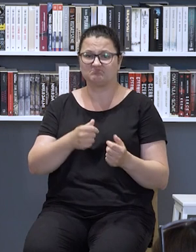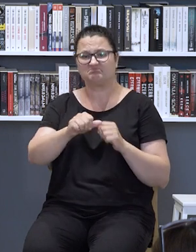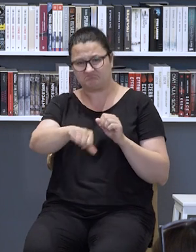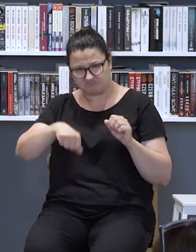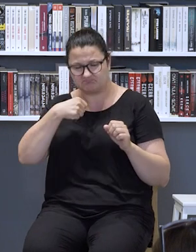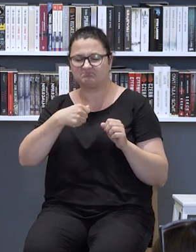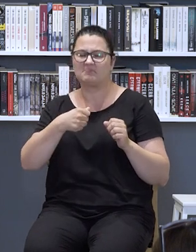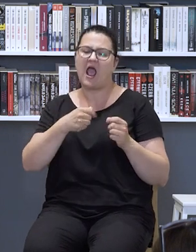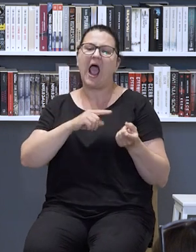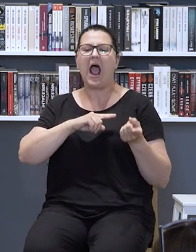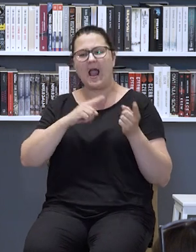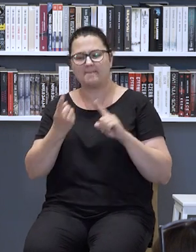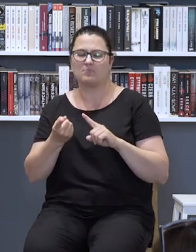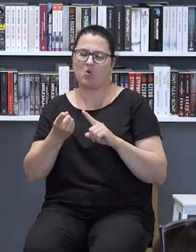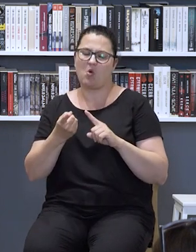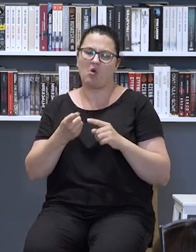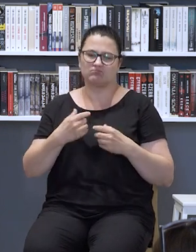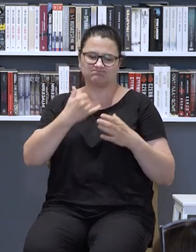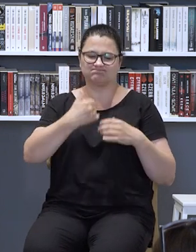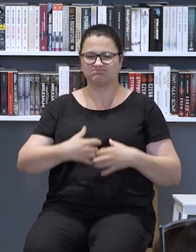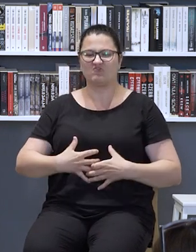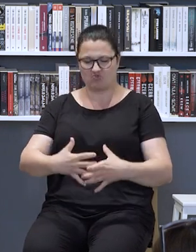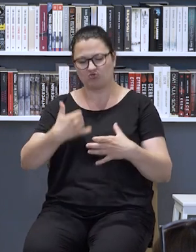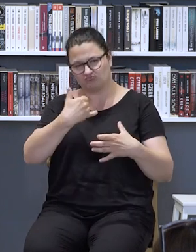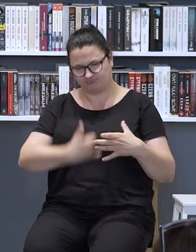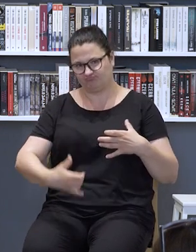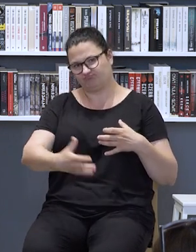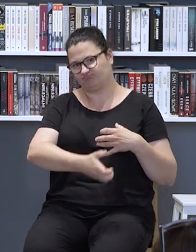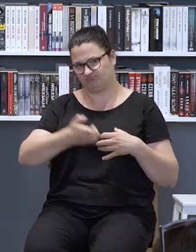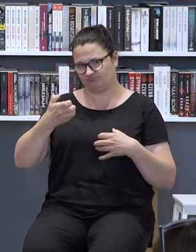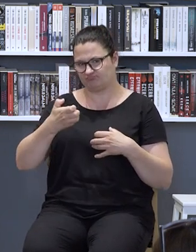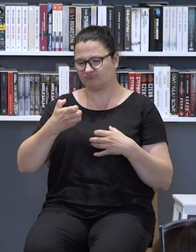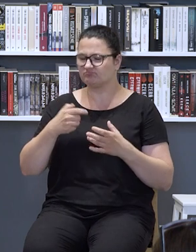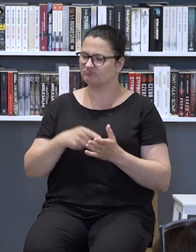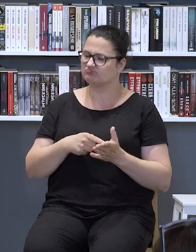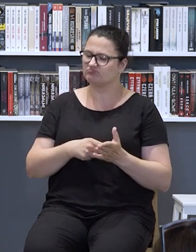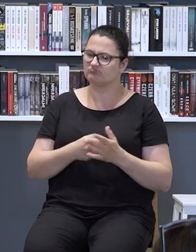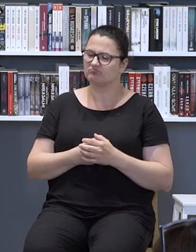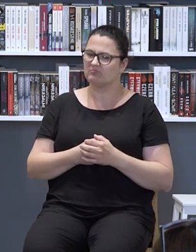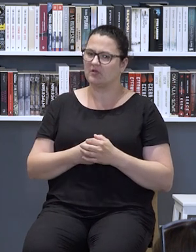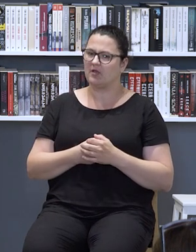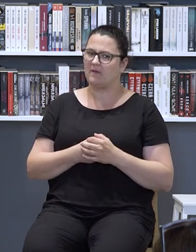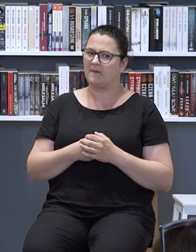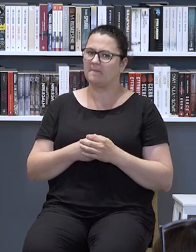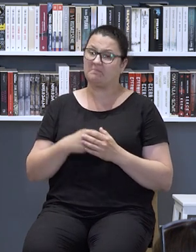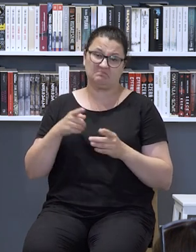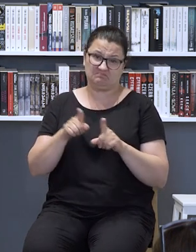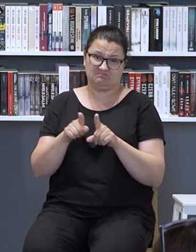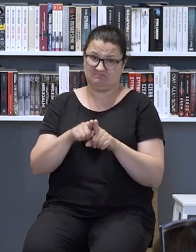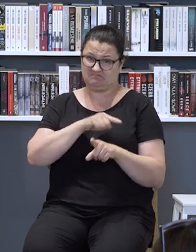szczególnych sytuacjach. Młodów, tak. Tak. No, zresztą akar kuły, czy to nie jest sama kwintesencja